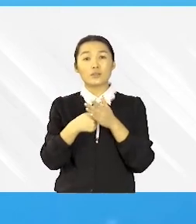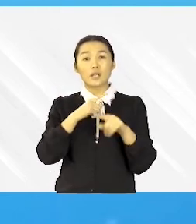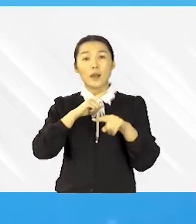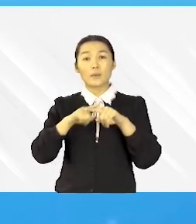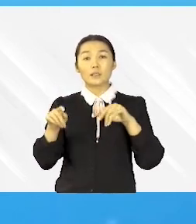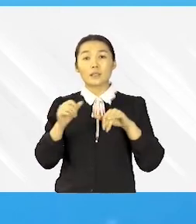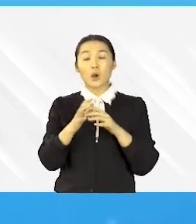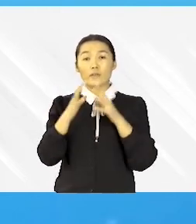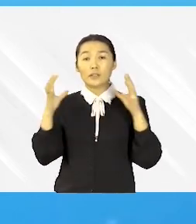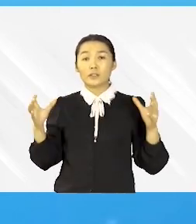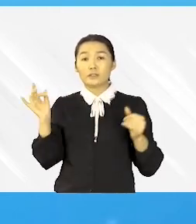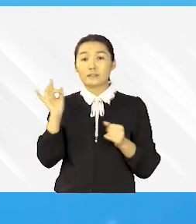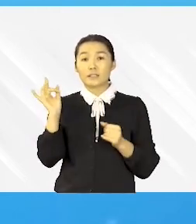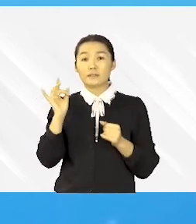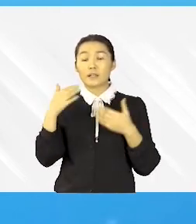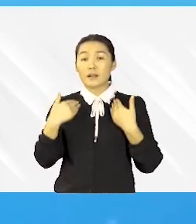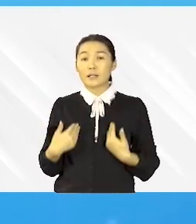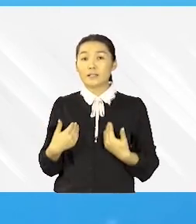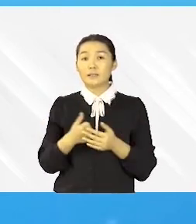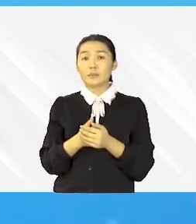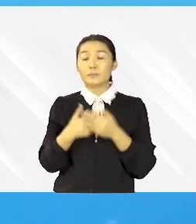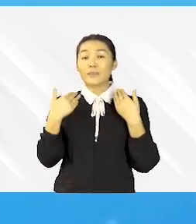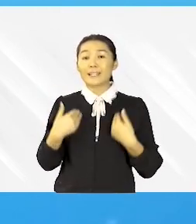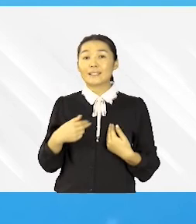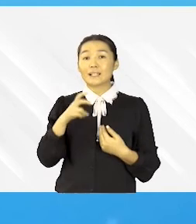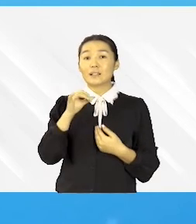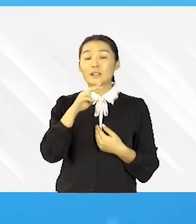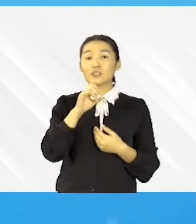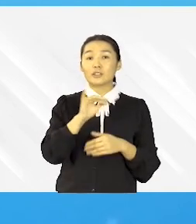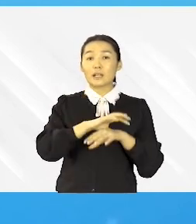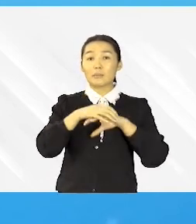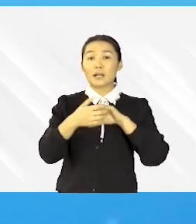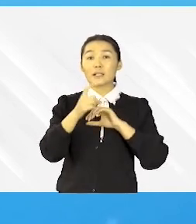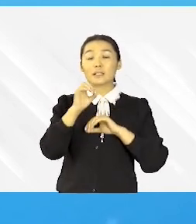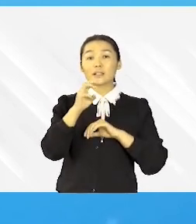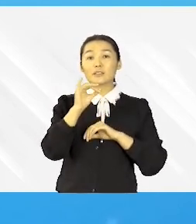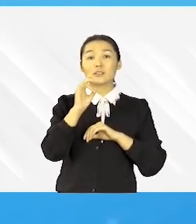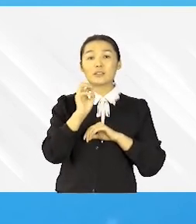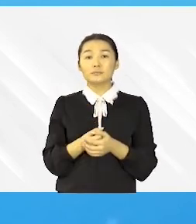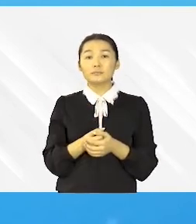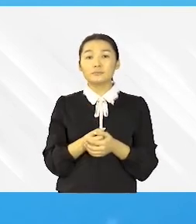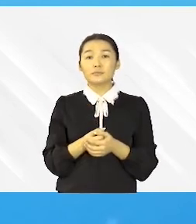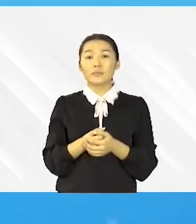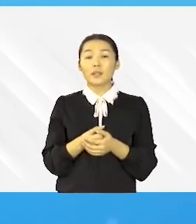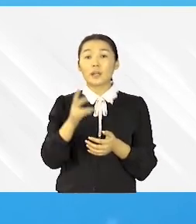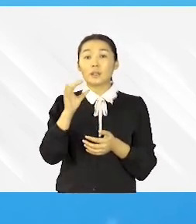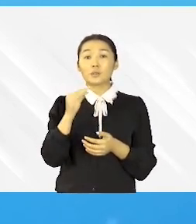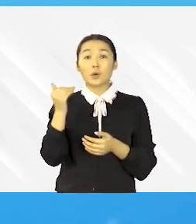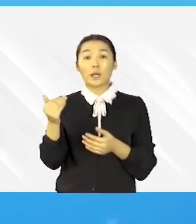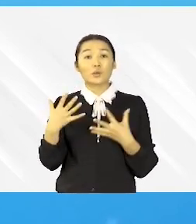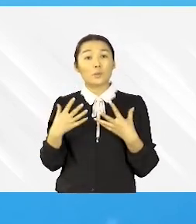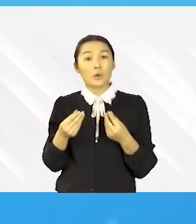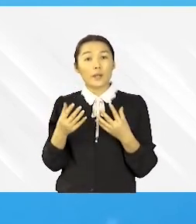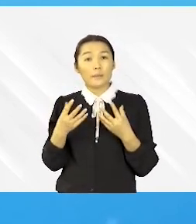быстро увеличивающиеся в размерах организмы. Тело личинок покрыто хитиновым, дуговоподобным веществом, однако оно более